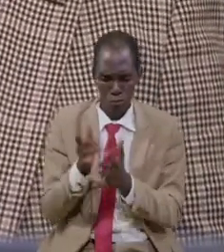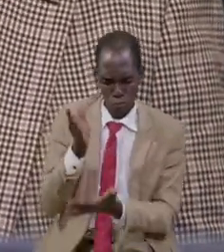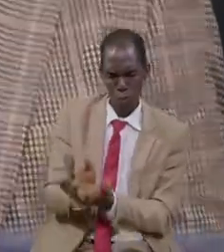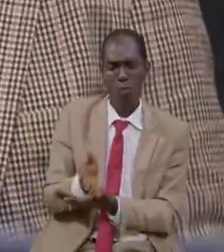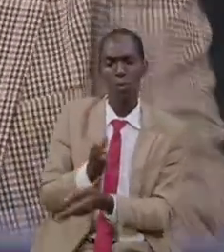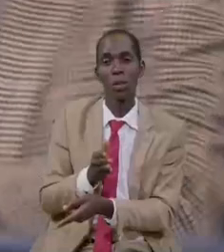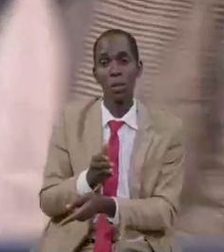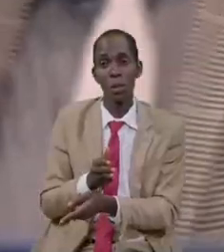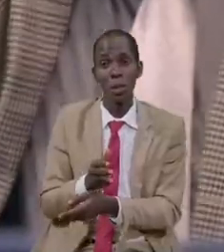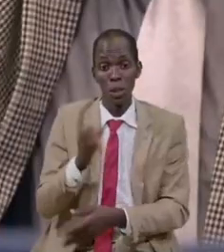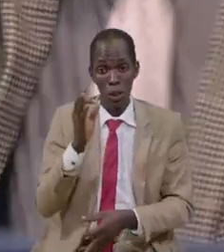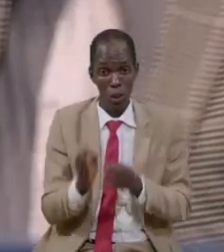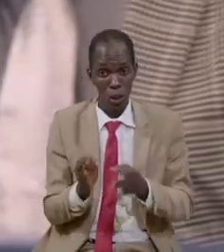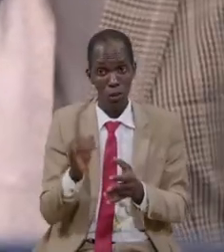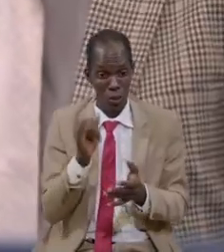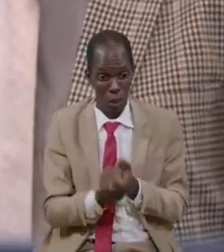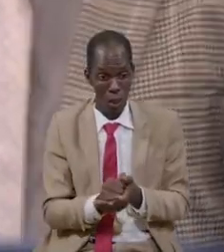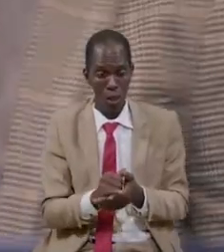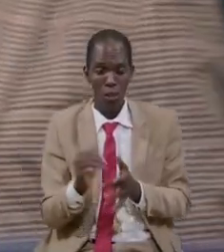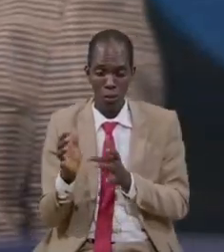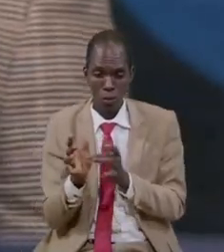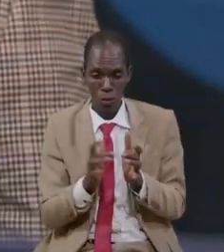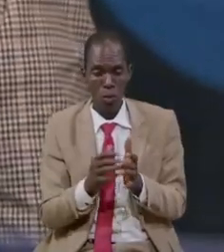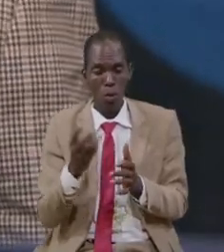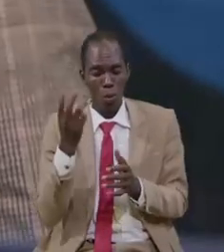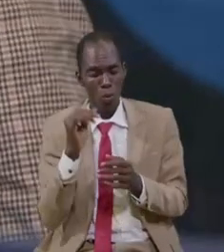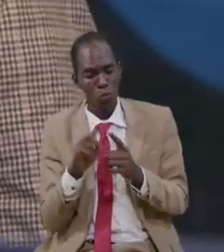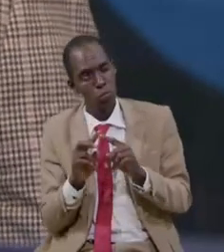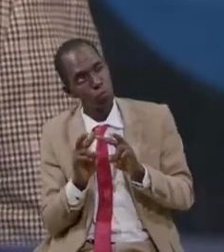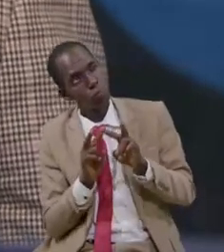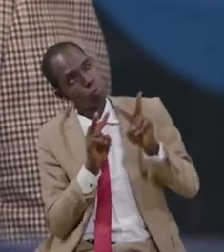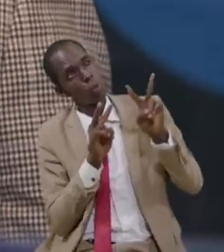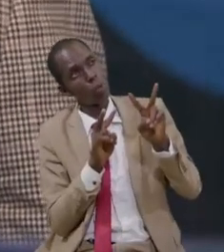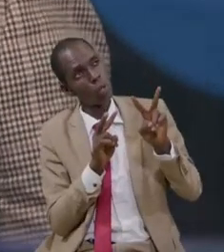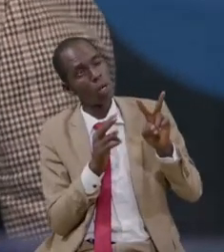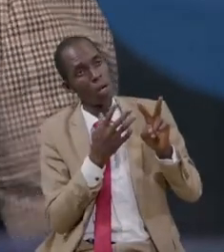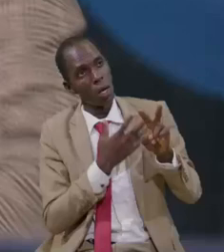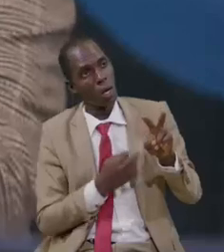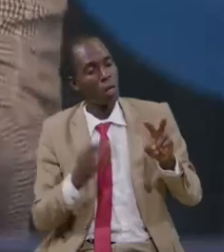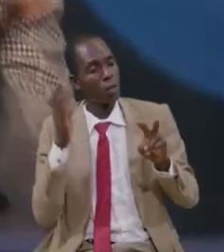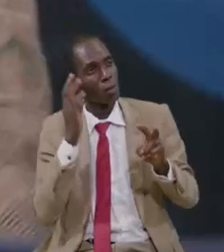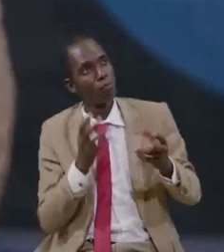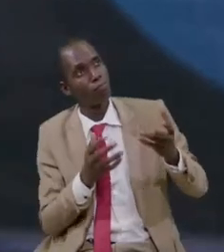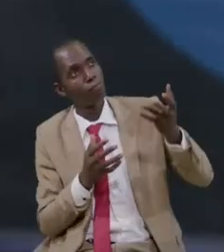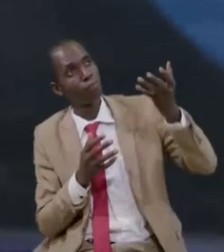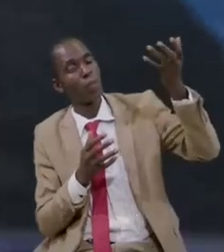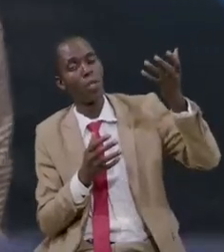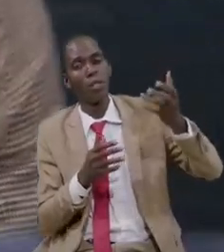S'il devait lever les yeux, s'il devait étendre la main, il sera privé de la gloire de